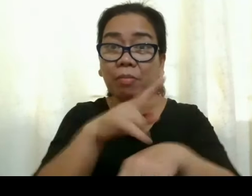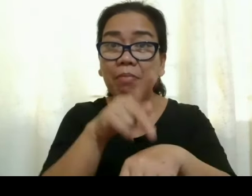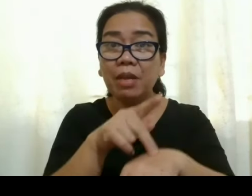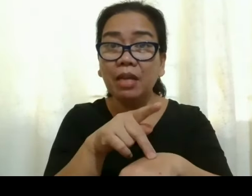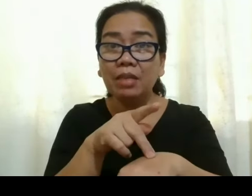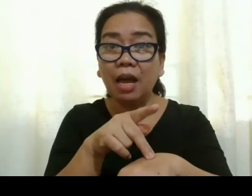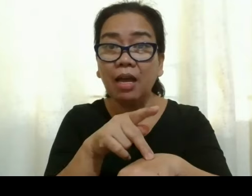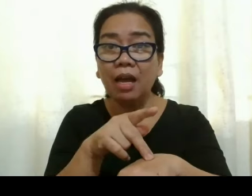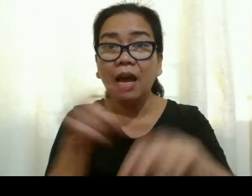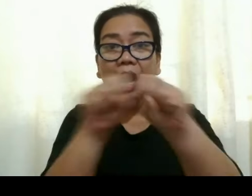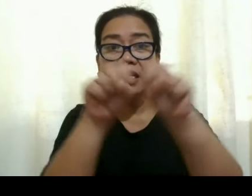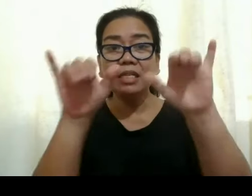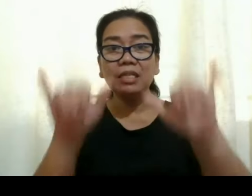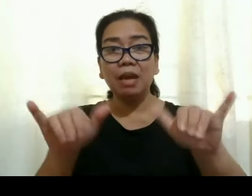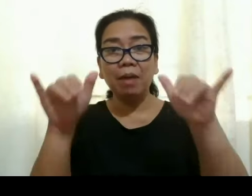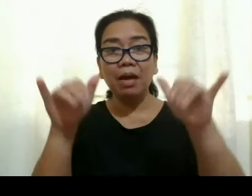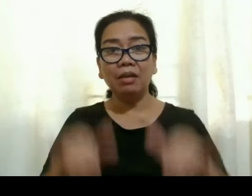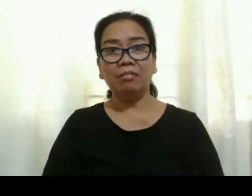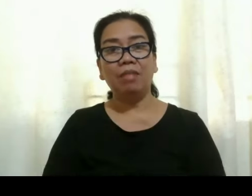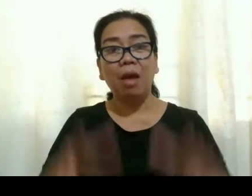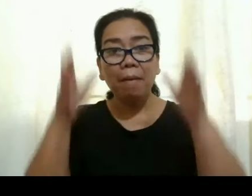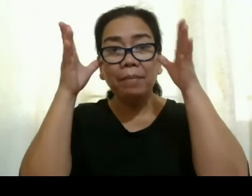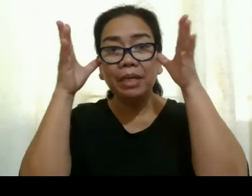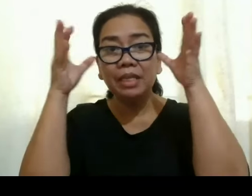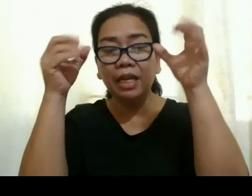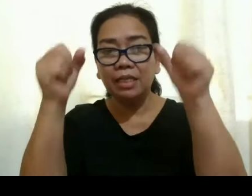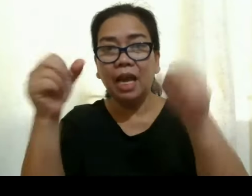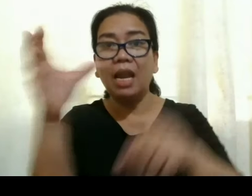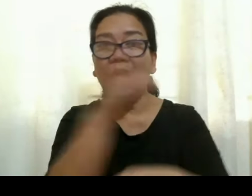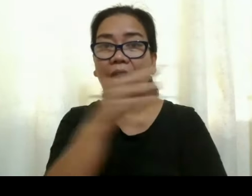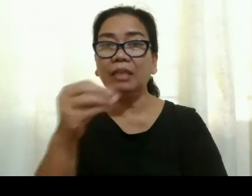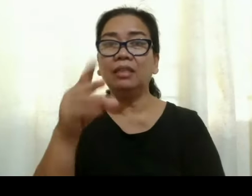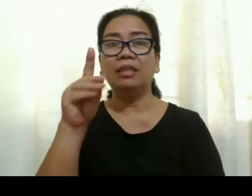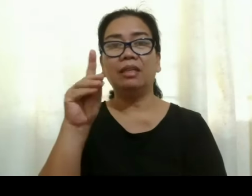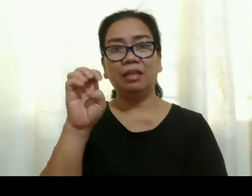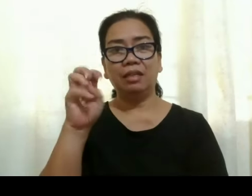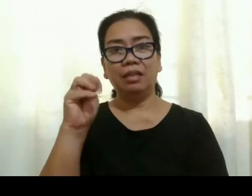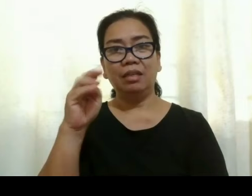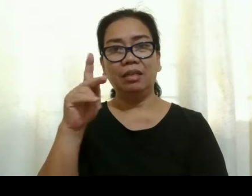dito sa Pilipinas ha, ay sistemang presidensyal at